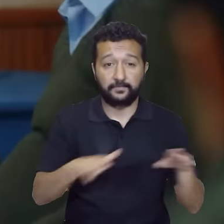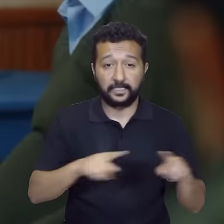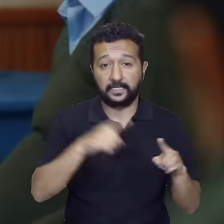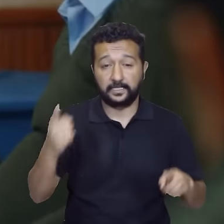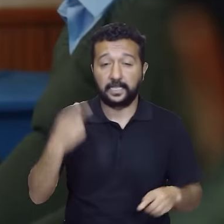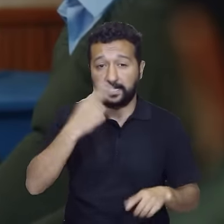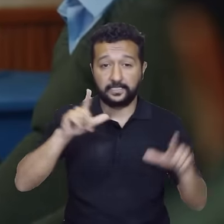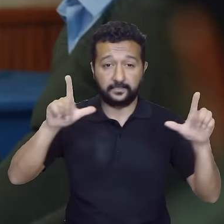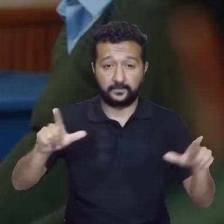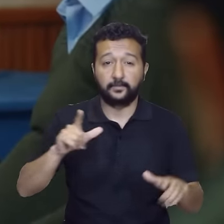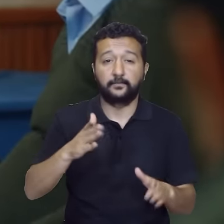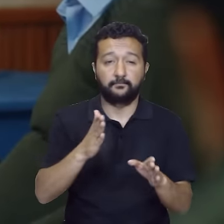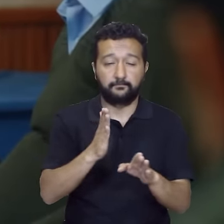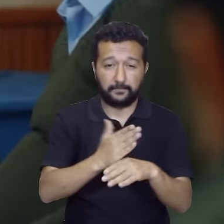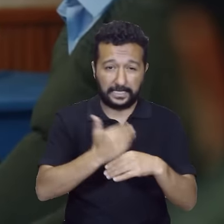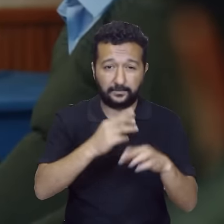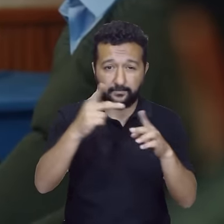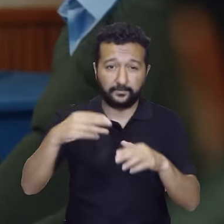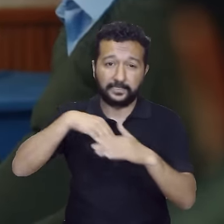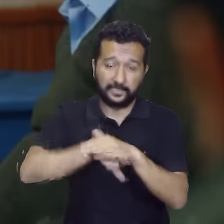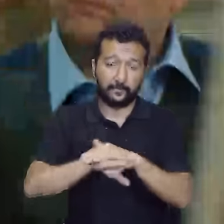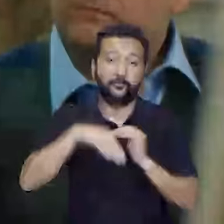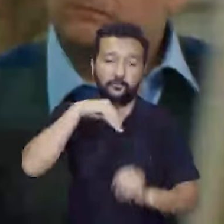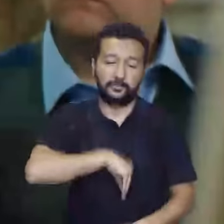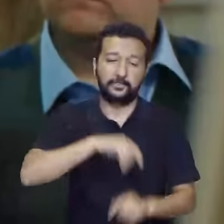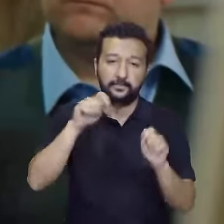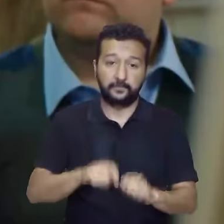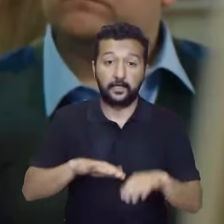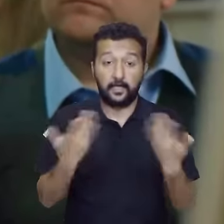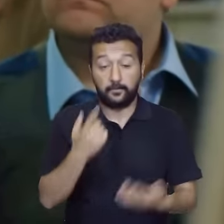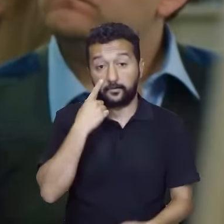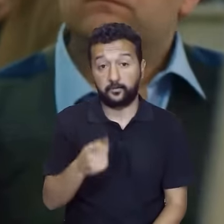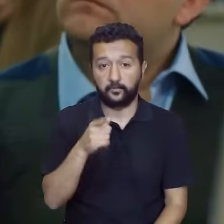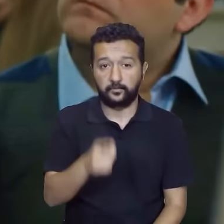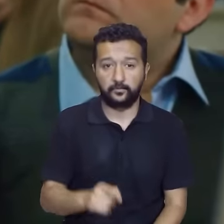kadar tablonun parçalarını saklıyor. Ama